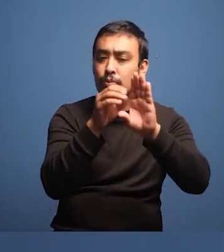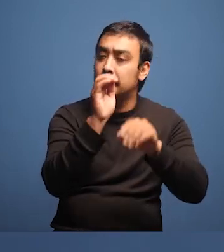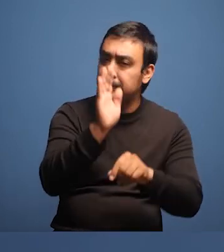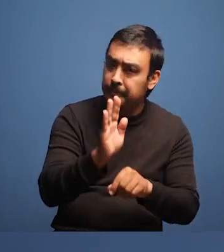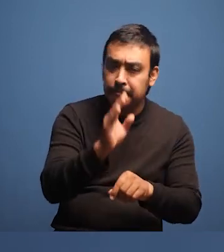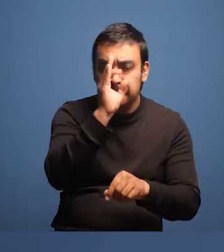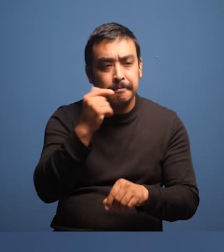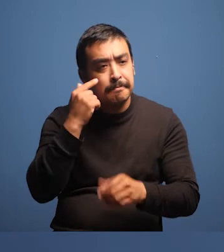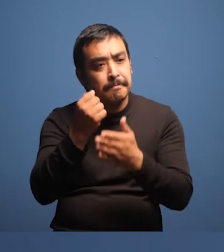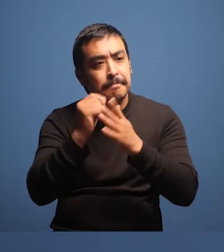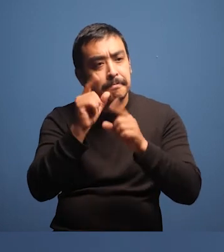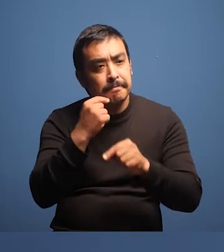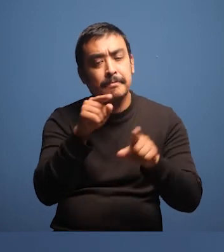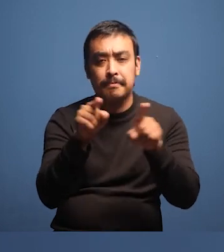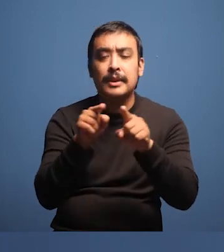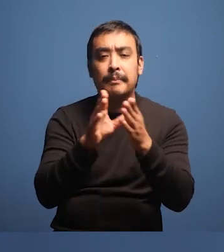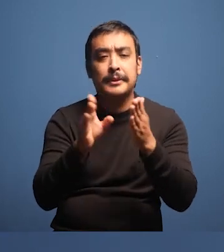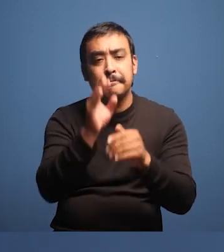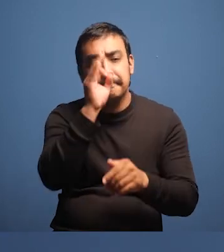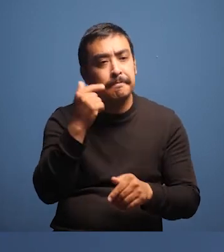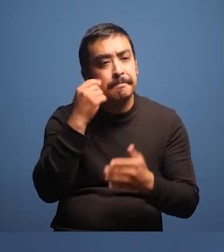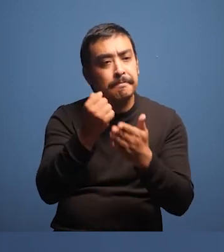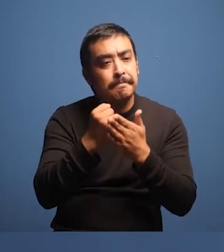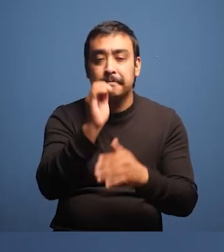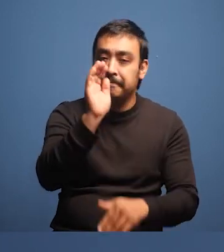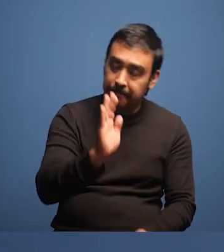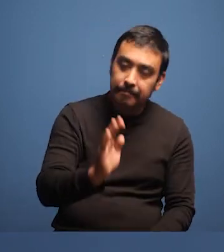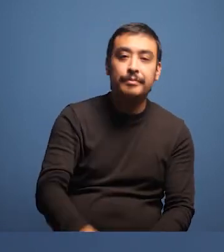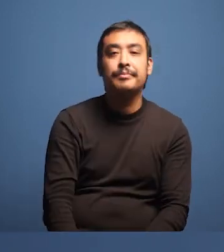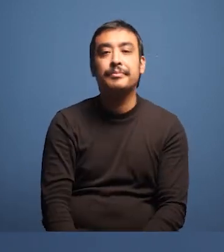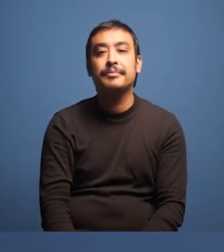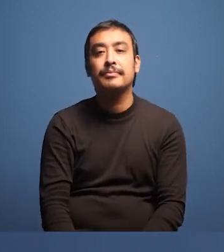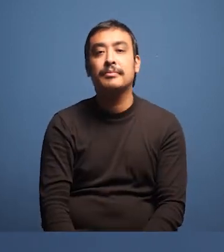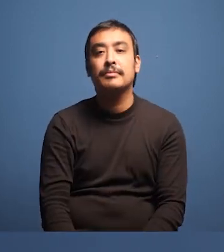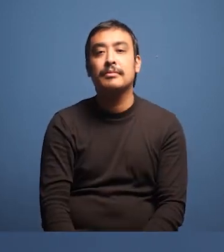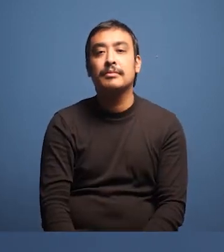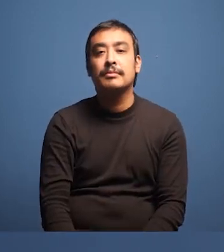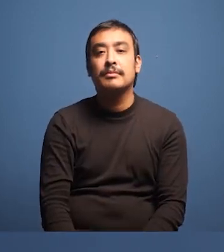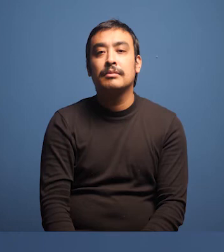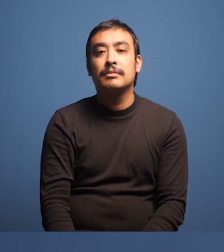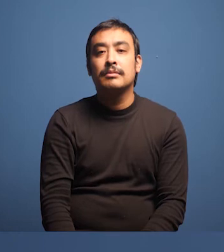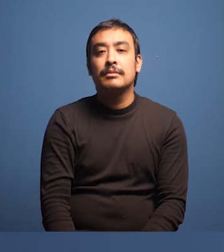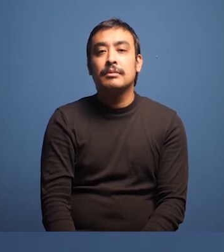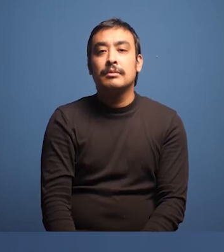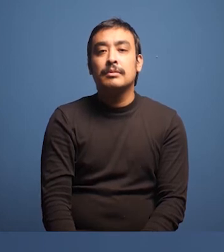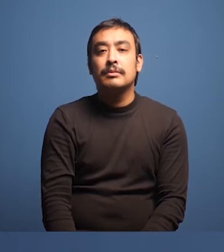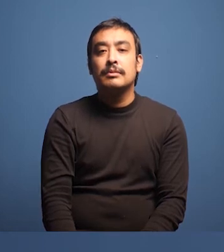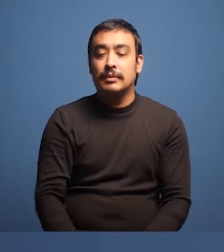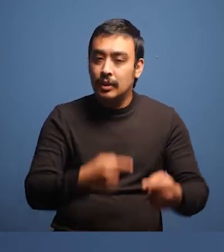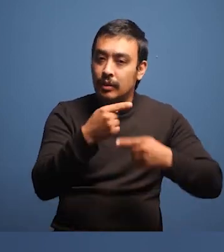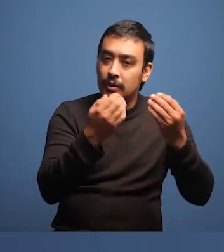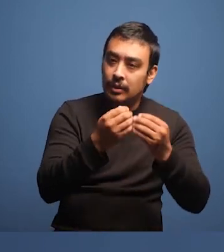एक्सपर्टहरूको चाहिँ हेल्प चाहिएको छ त्यहाँबाट हजुरले एक्सपर्टको हेल्प लिन सक्नुहुन्छ। सो फर्दर कन्टिन्यू गर्दाखेरि हाम्रो अरू साथीहरूले चाहिँ